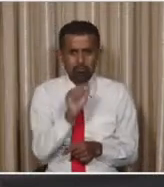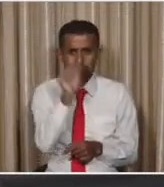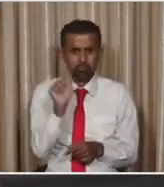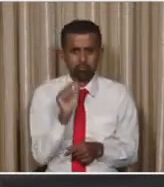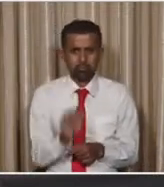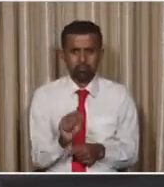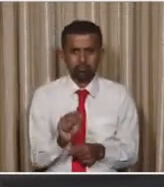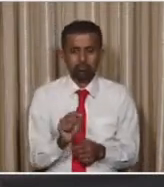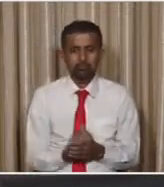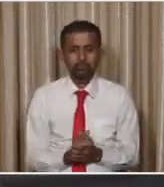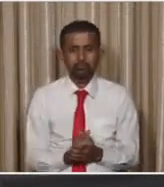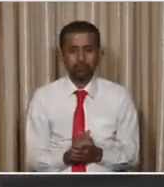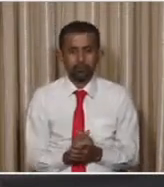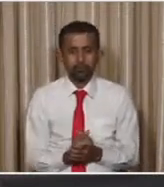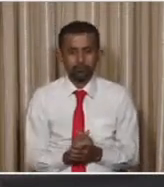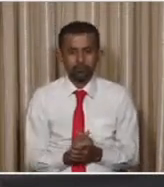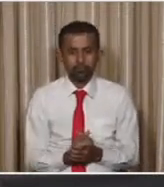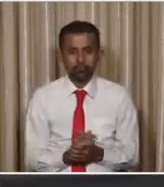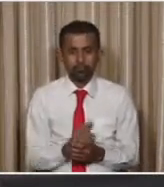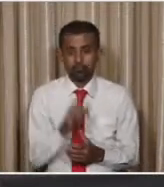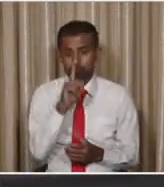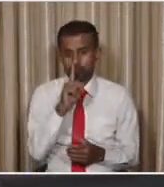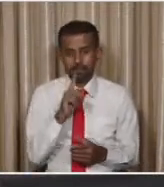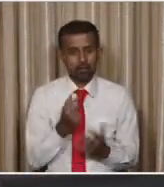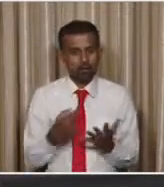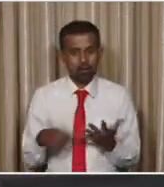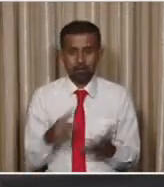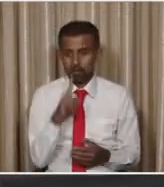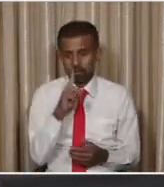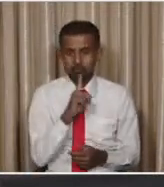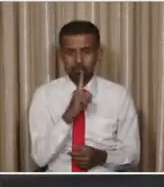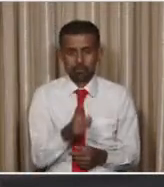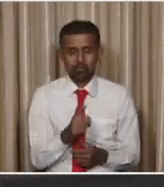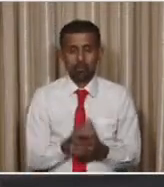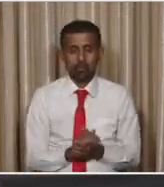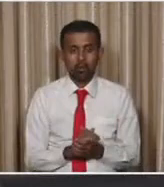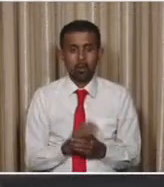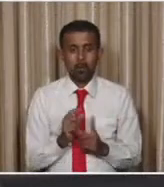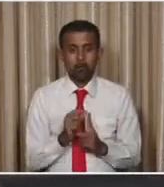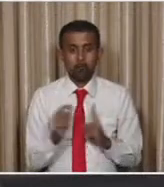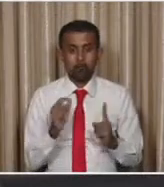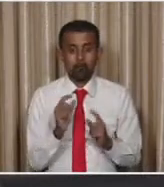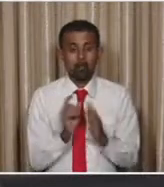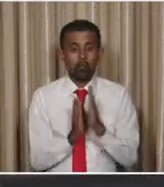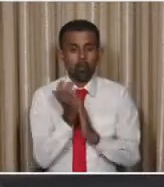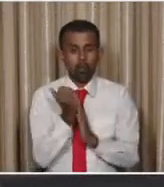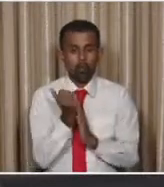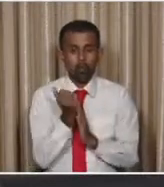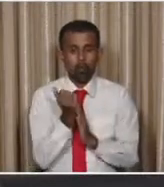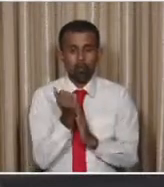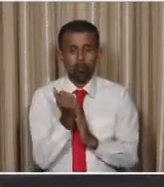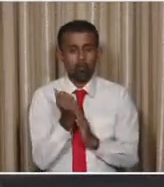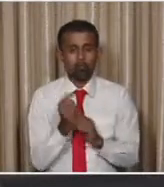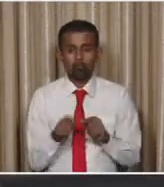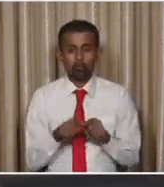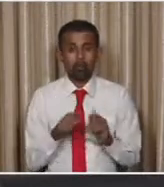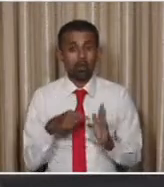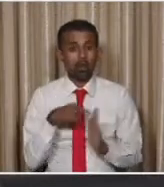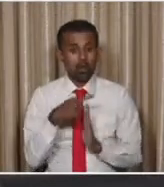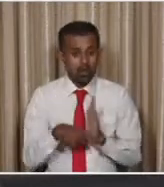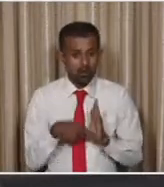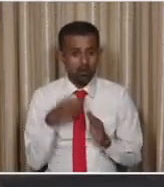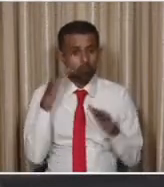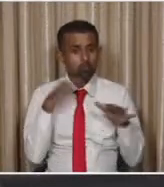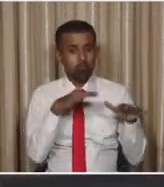karanna one me eka karanawak vitarai mama kiyanne garu mantriwarunge varaprasada vitarak nevey rate